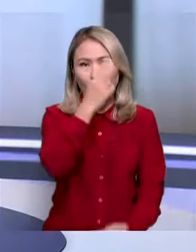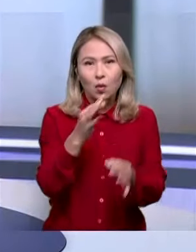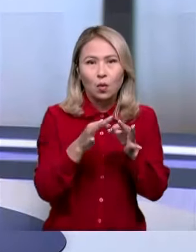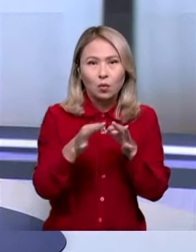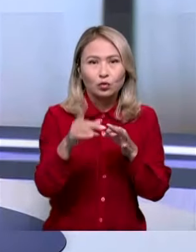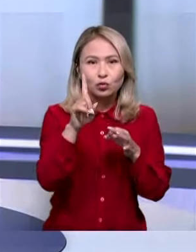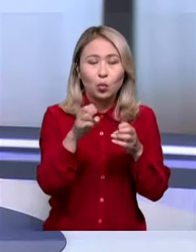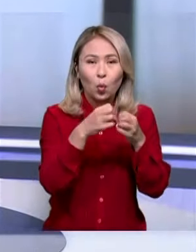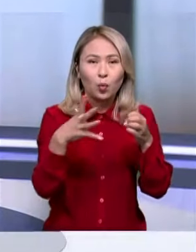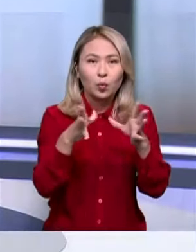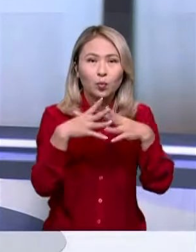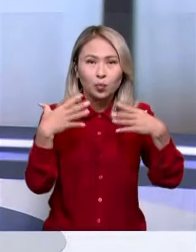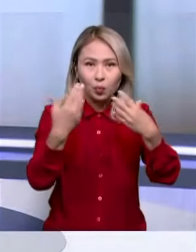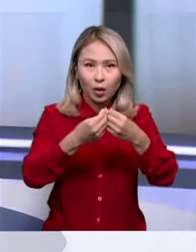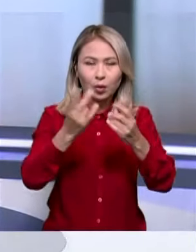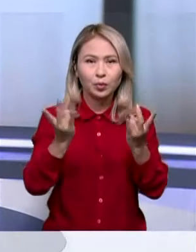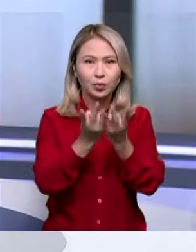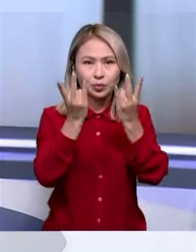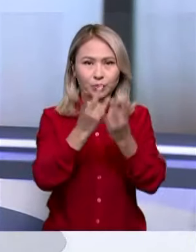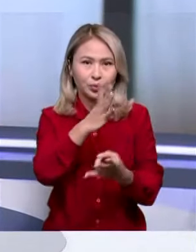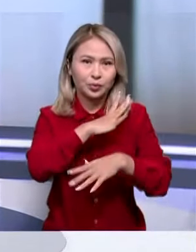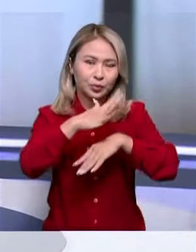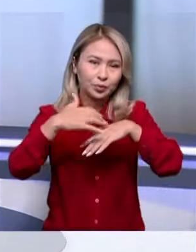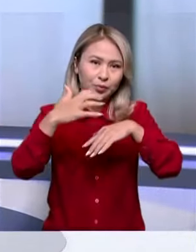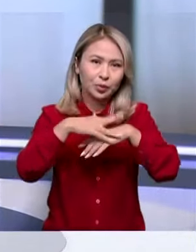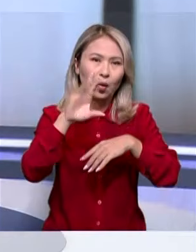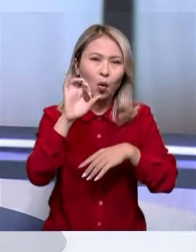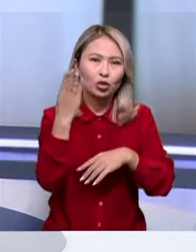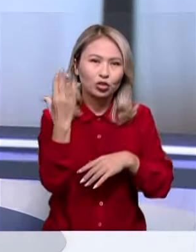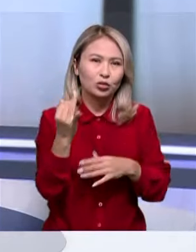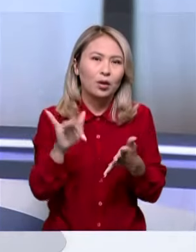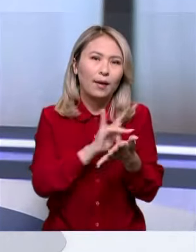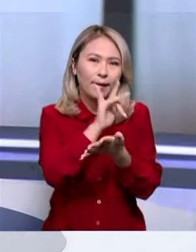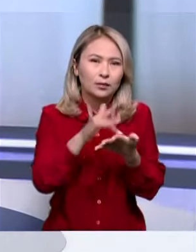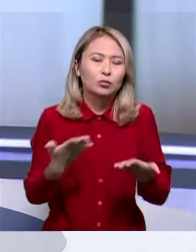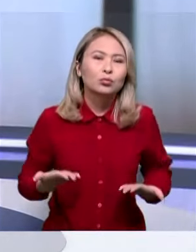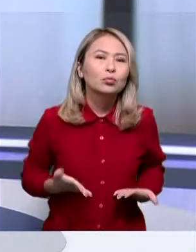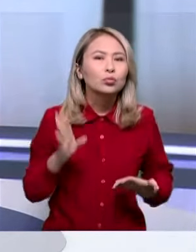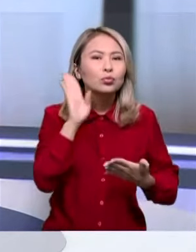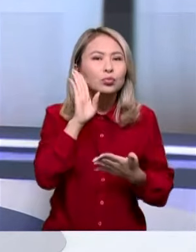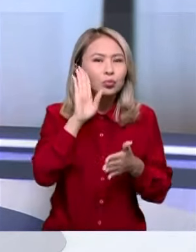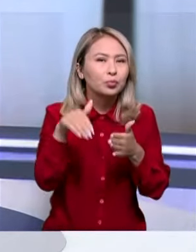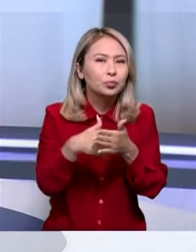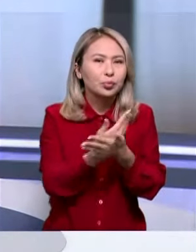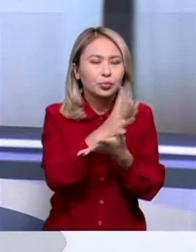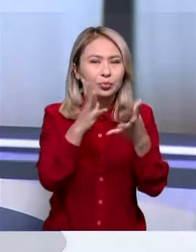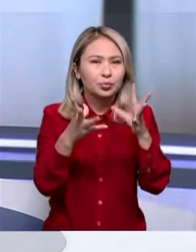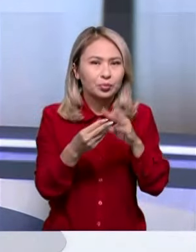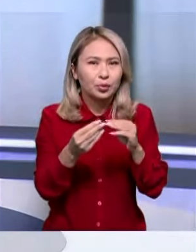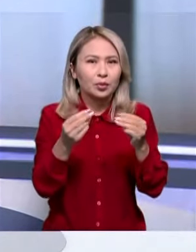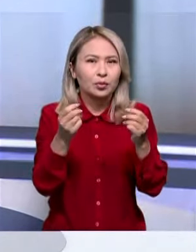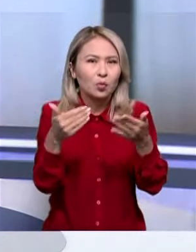Ақмола облысында 115 отбасы қоныс тойын тойлады. Көкшетау мен Қосшы қаласының тұрғындарына су жаңа пәтердің